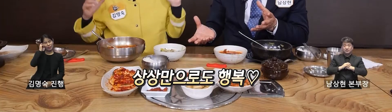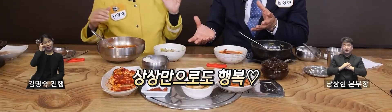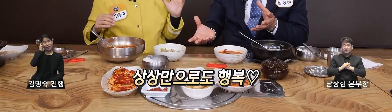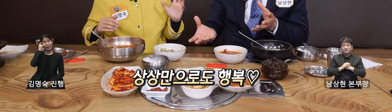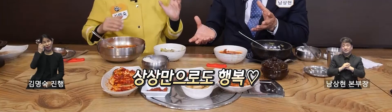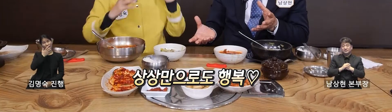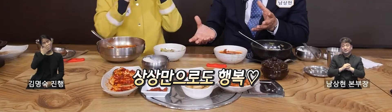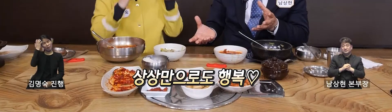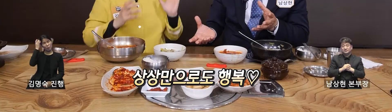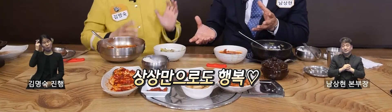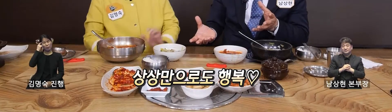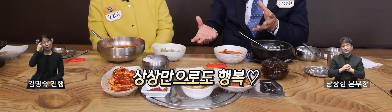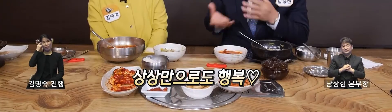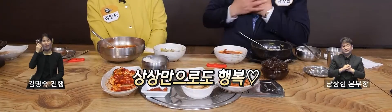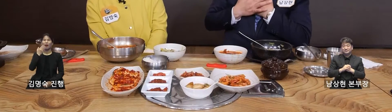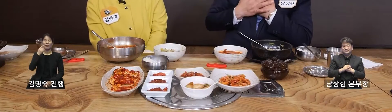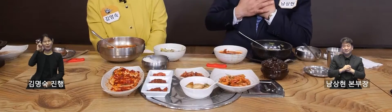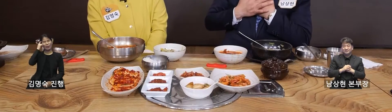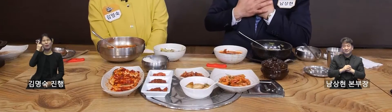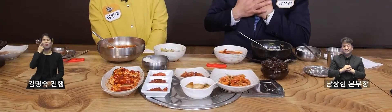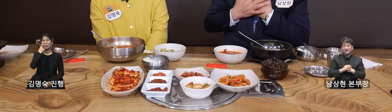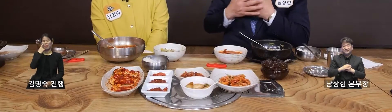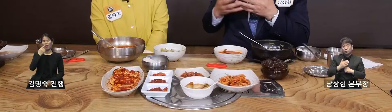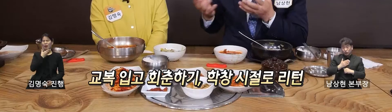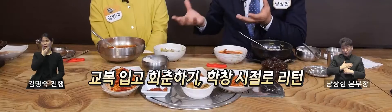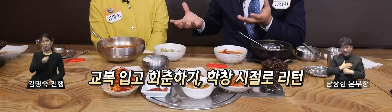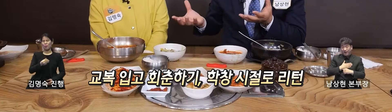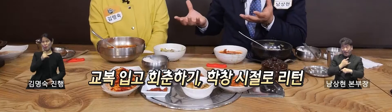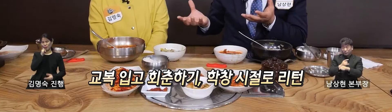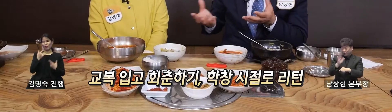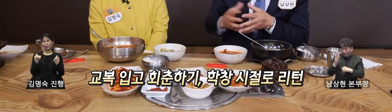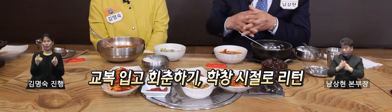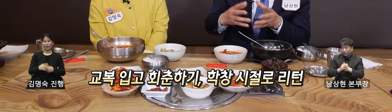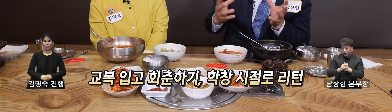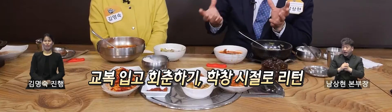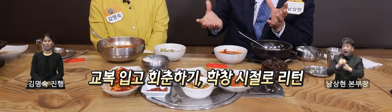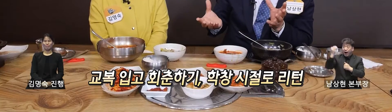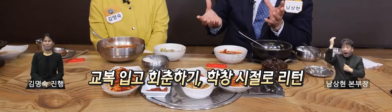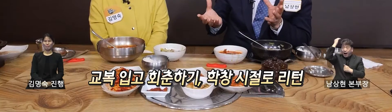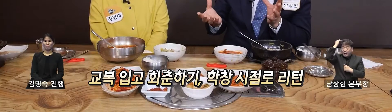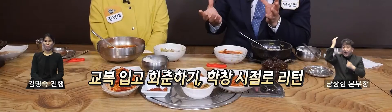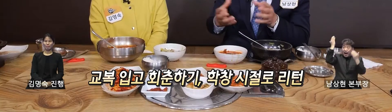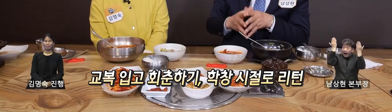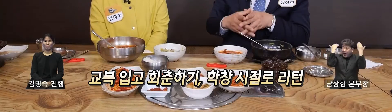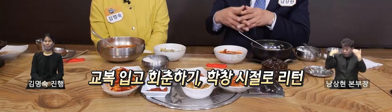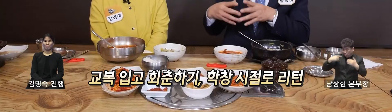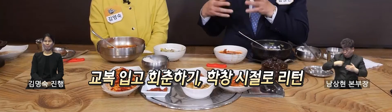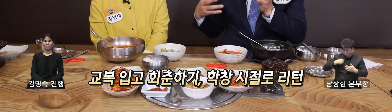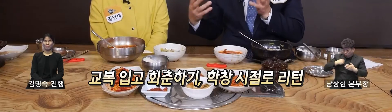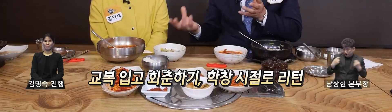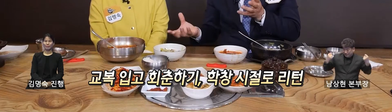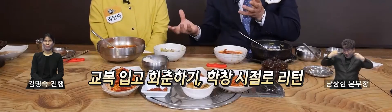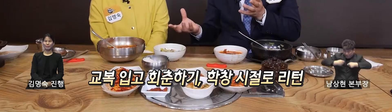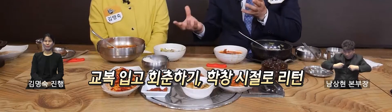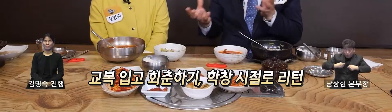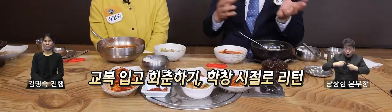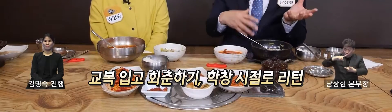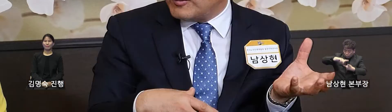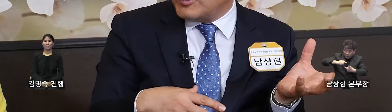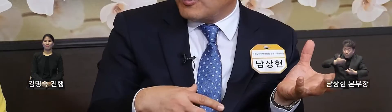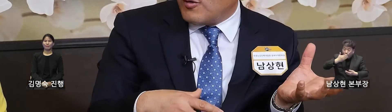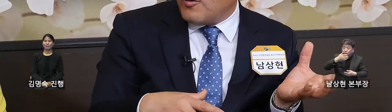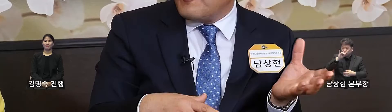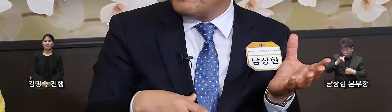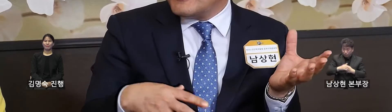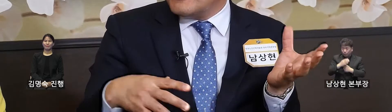상상하는 것만으로도 너무 지금 행복한데요. 저희가 가도 되잖아요. 네. 교복 입고 도시락을 먹을 수도 있고 어르신들이 교복 입고 뭘